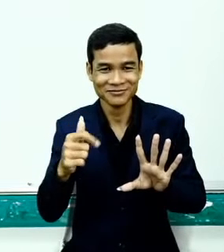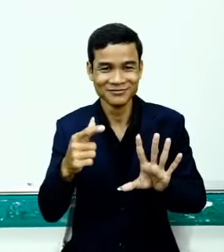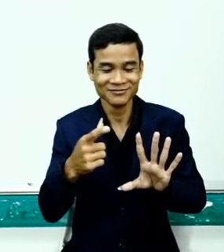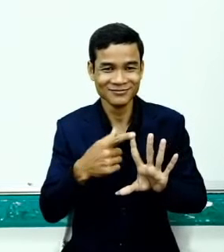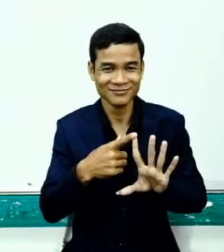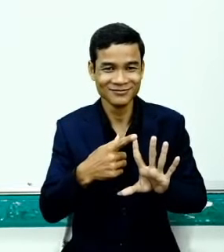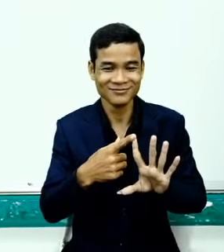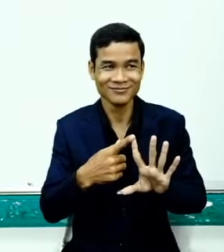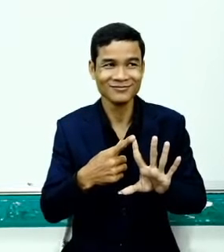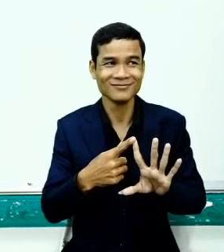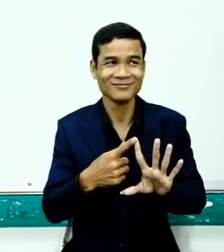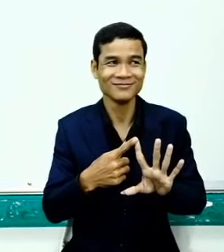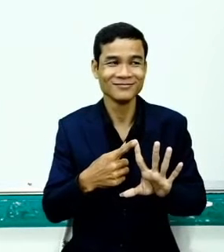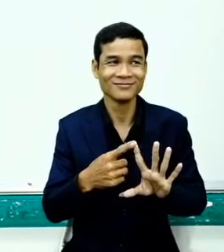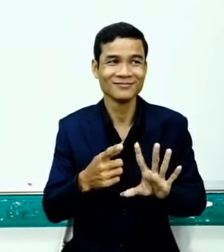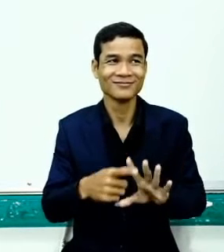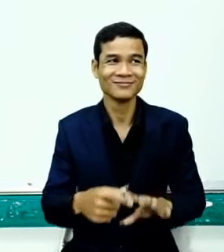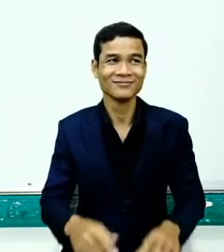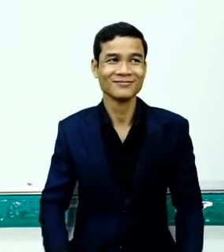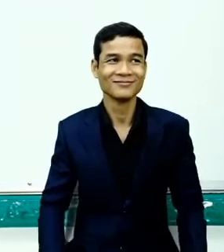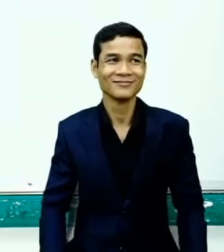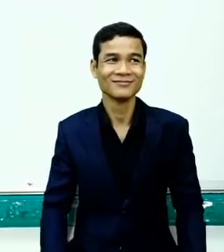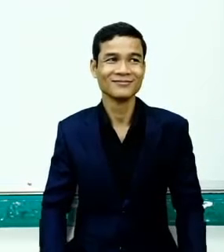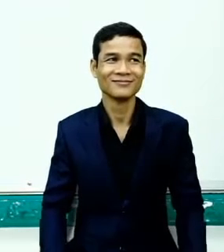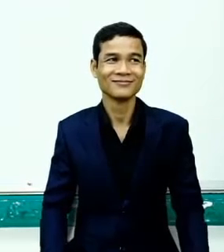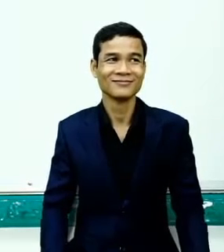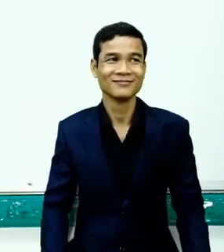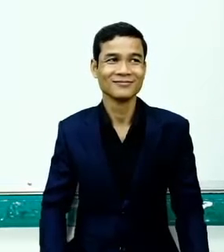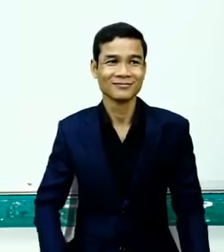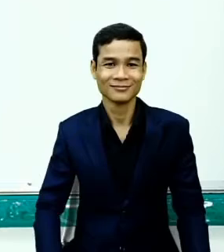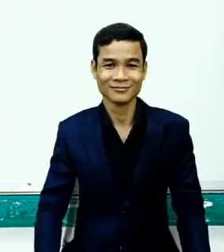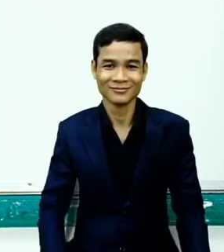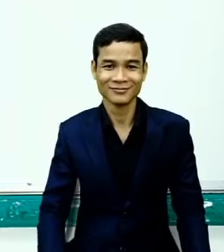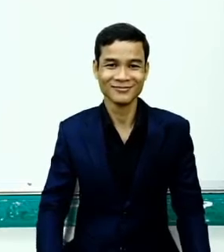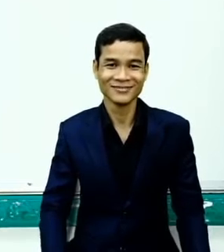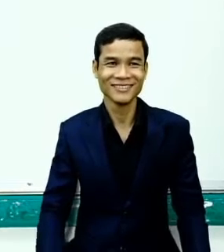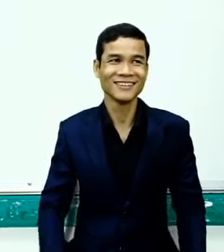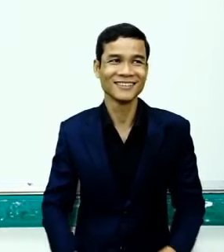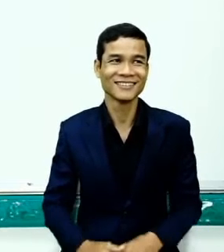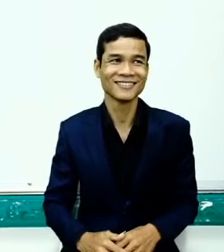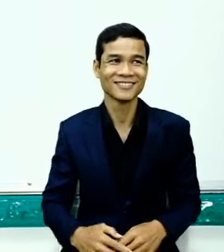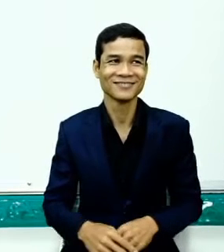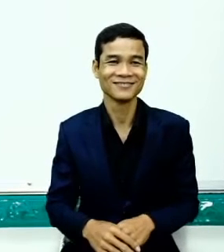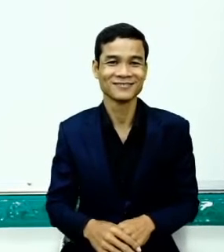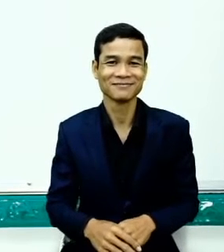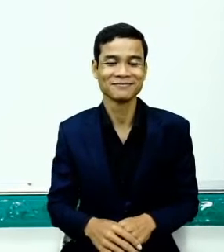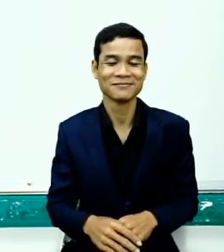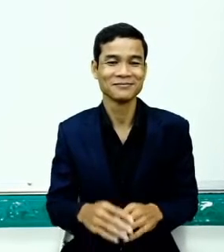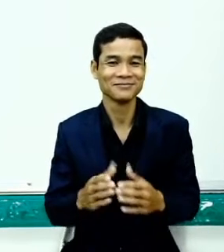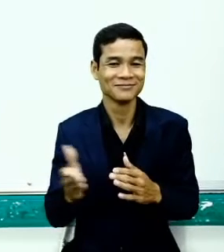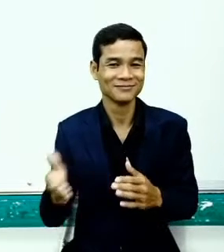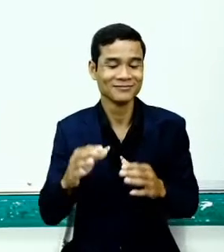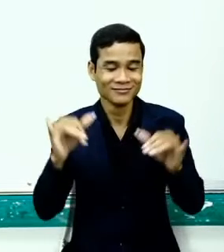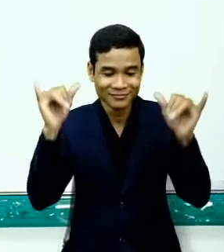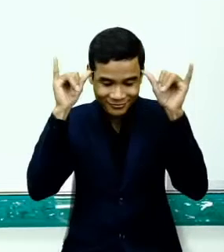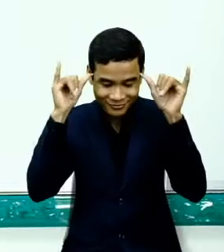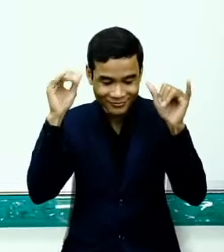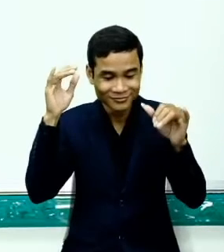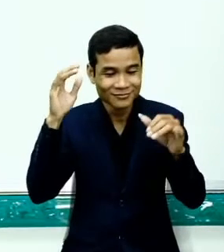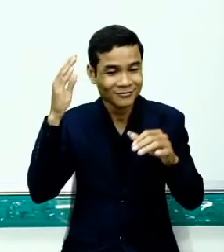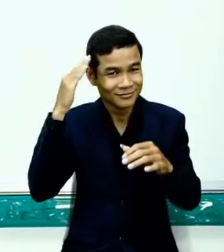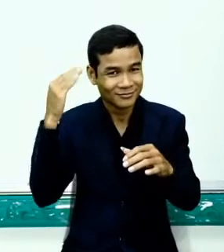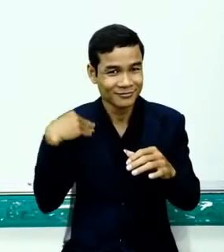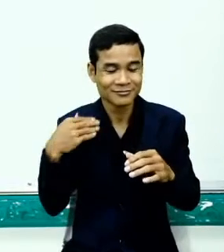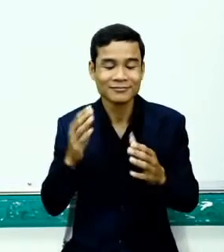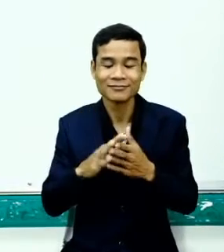ស្រៈអីចាល្អមែនតើតោះឥឡូវនេះកូនចាប់ផ្ដើមសរសេរពាក្យកោញីចូលក្នុងក្តារឈ្នួ